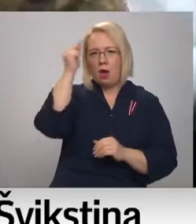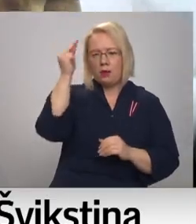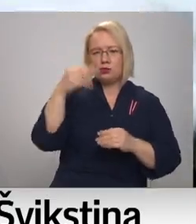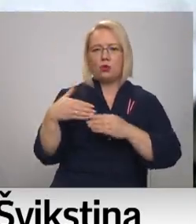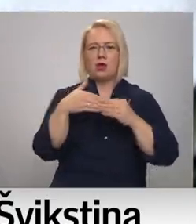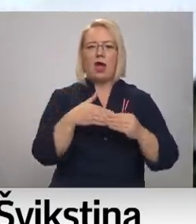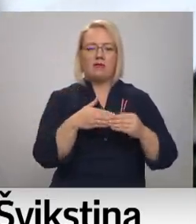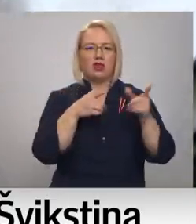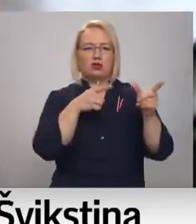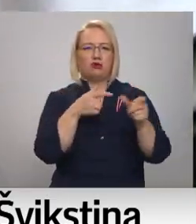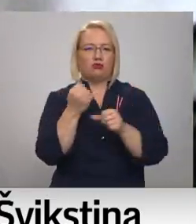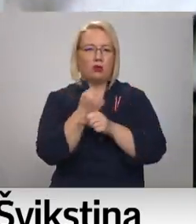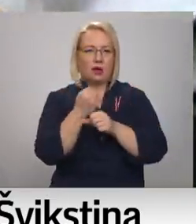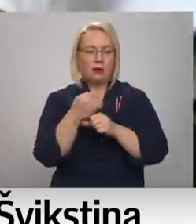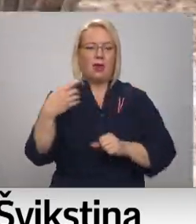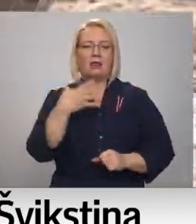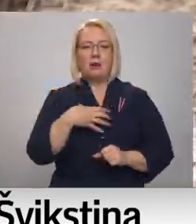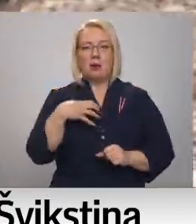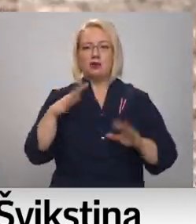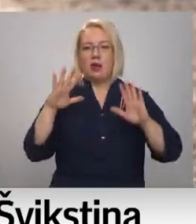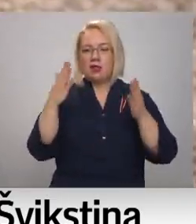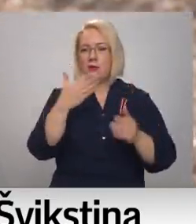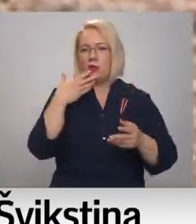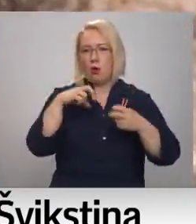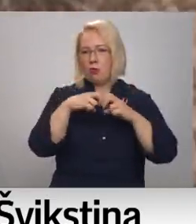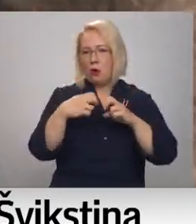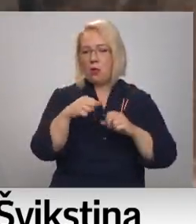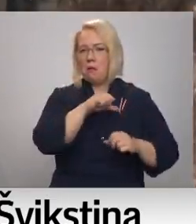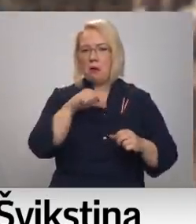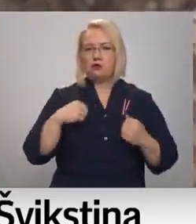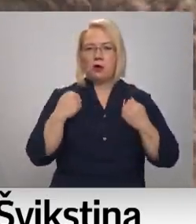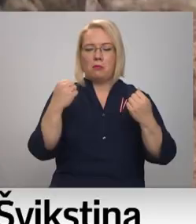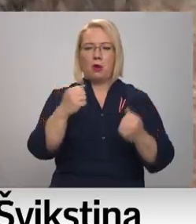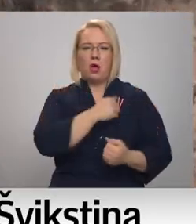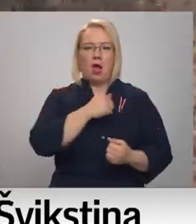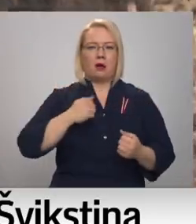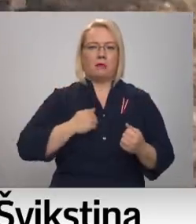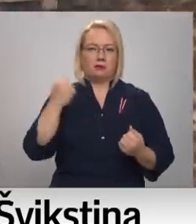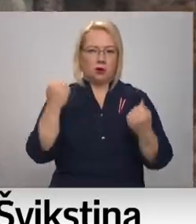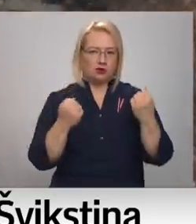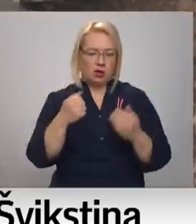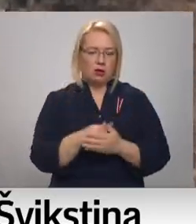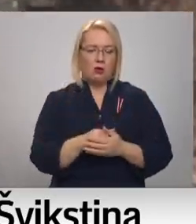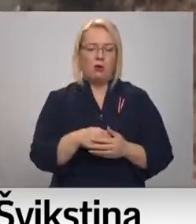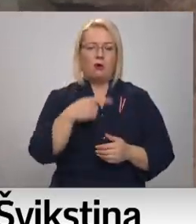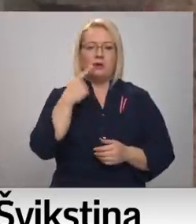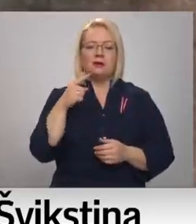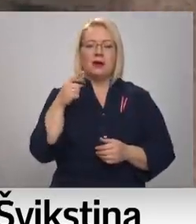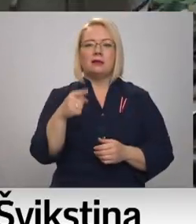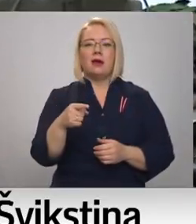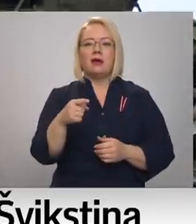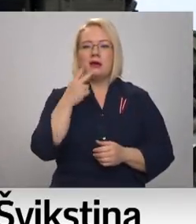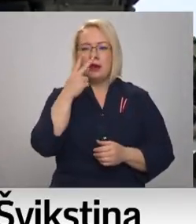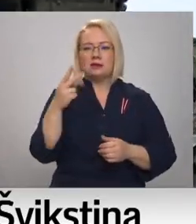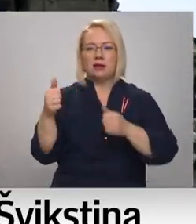šaušanas nodarbības. Nepieciešamības gadījumā viņai nav problēma pašai vadīt bruņu mašīnu. Es kāpšu komandieru pozīcijā, jūs varat